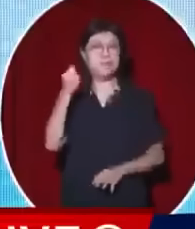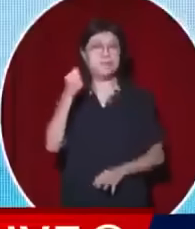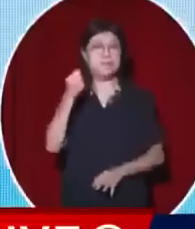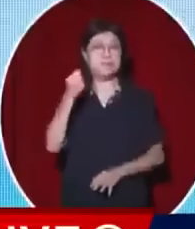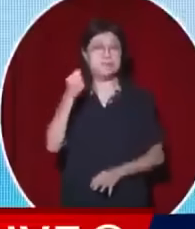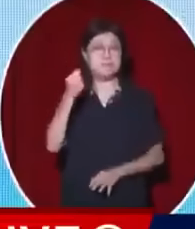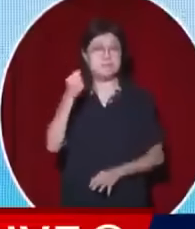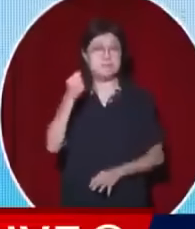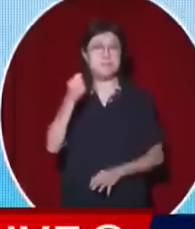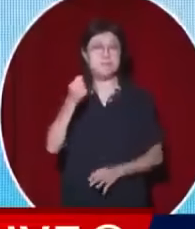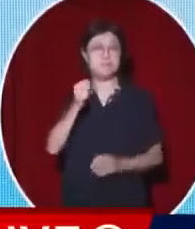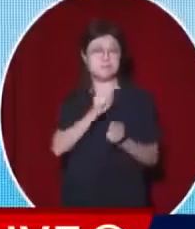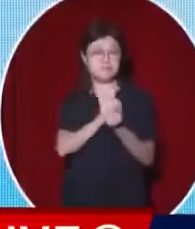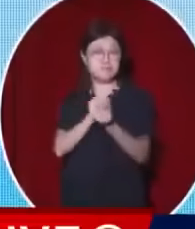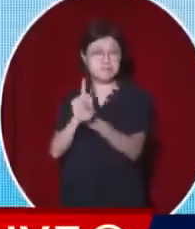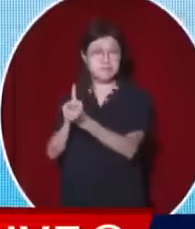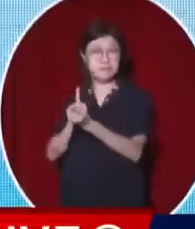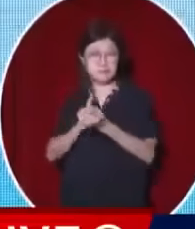有义、